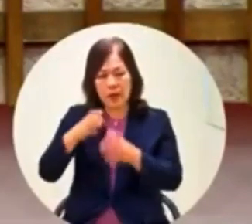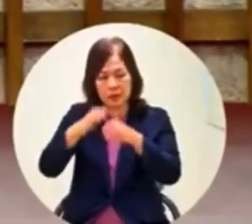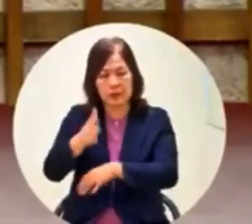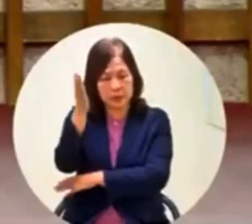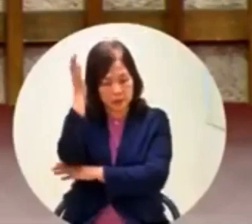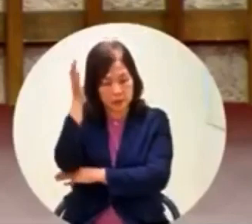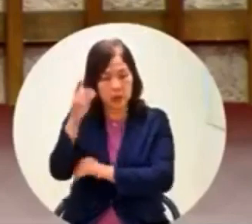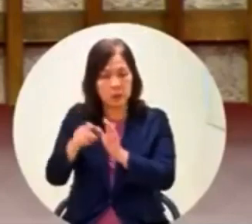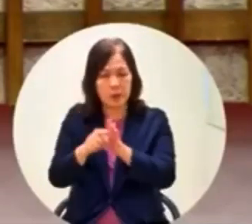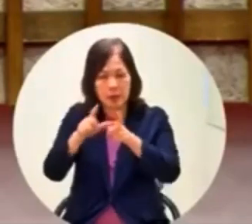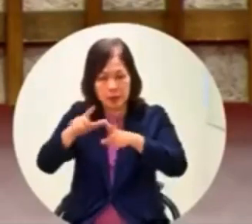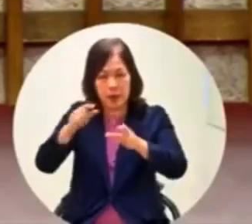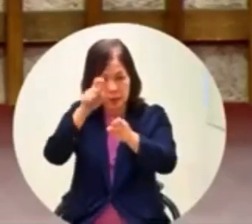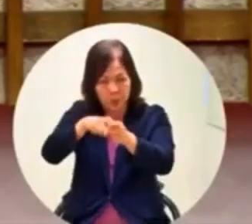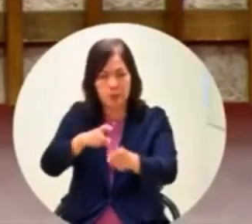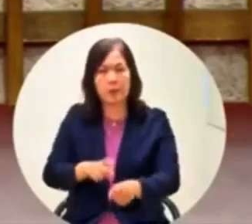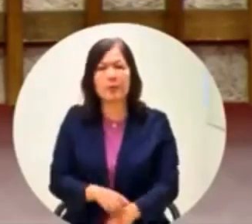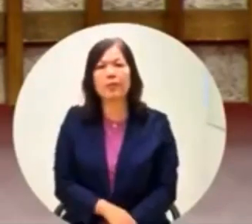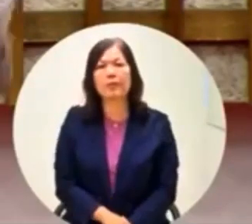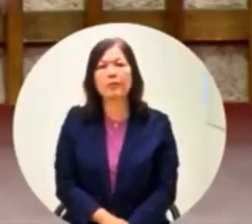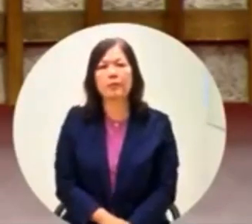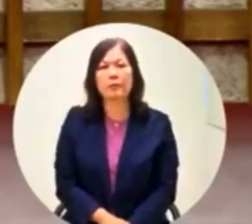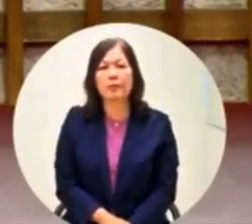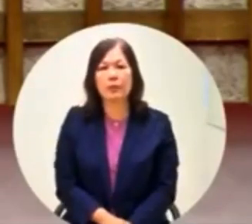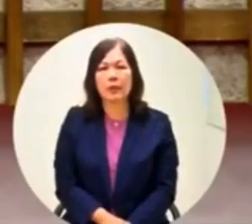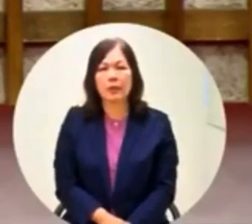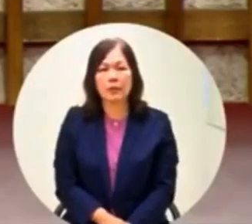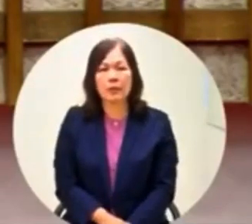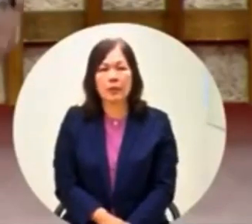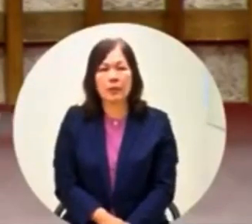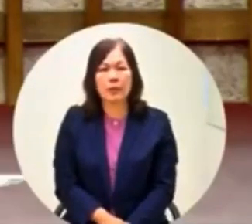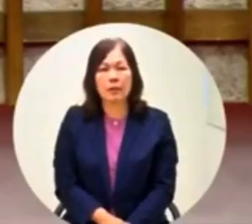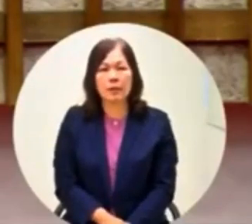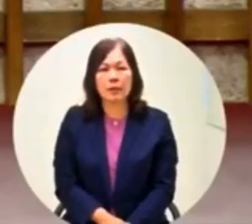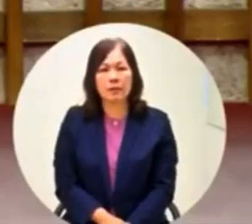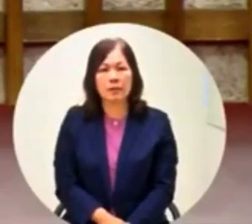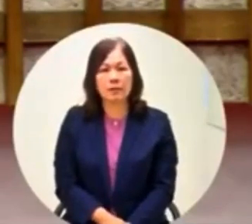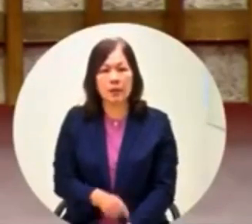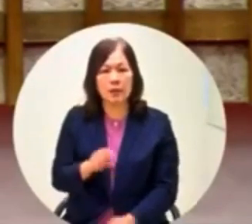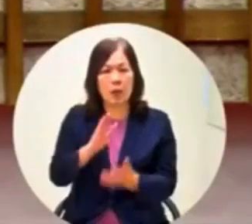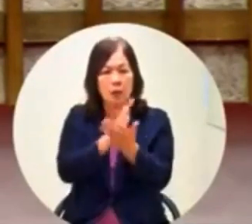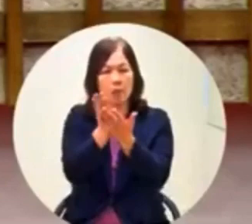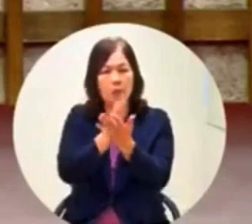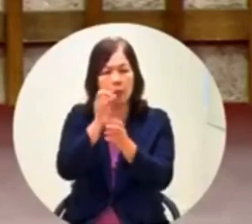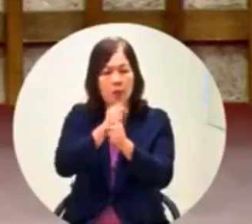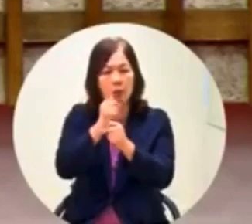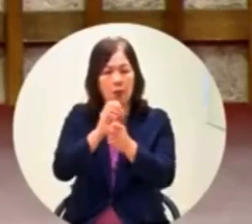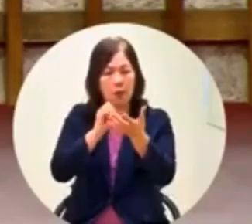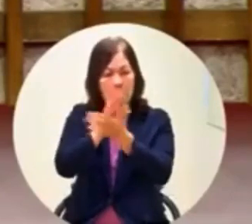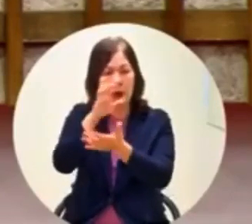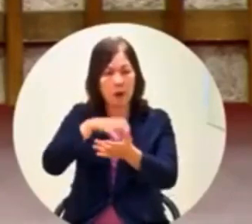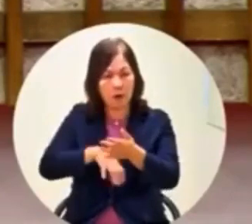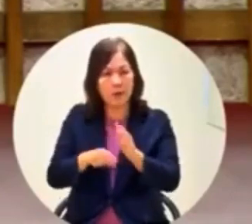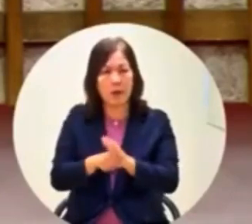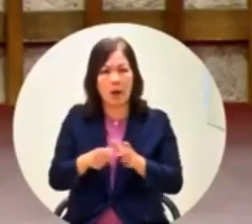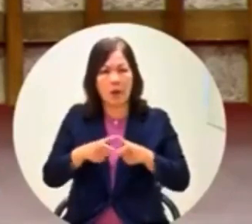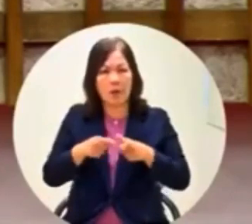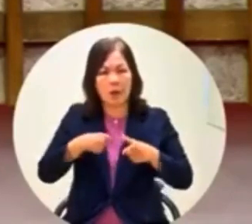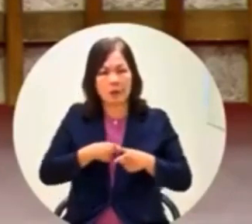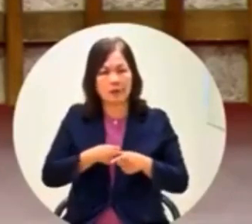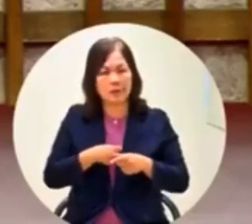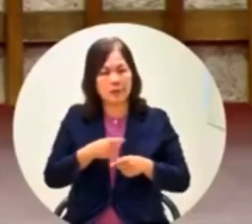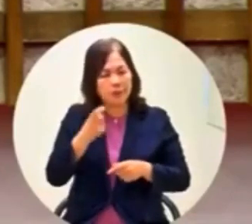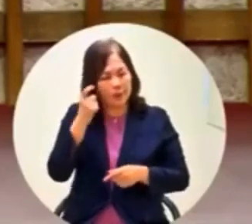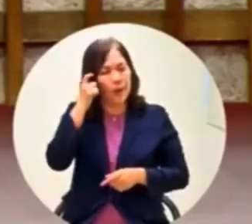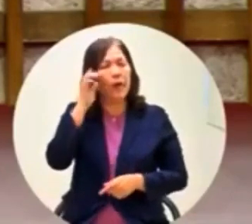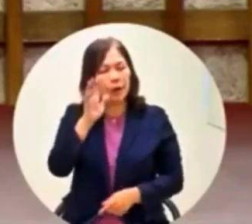一个目标。那针对了看到这一本工作报告，我内心非常非常有感。